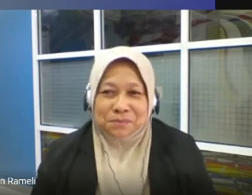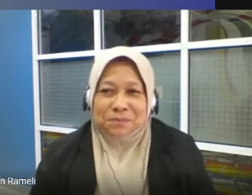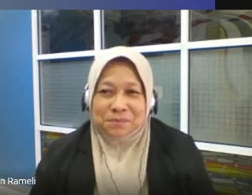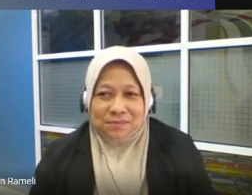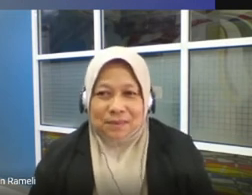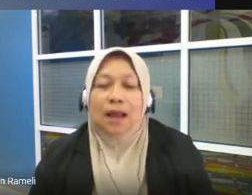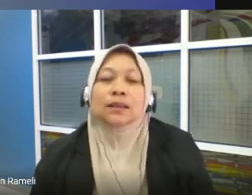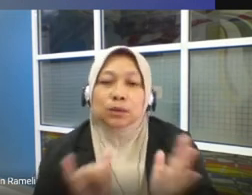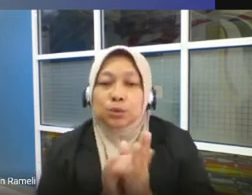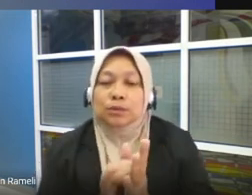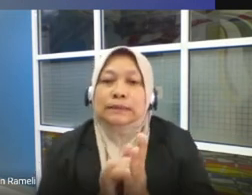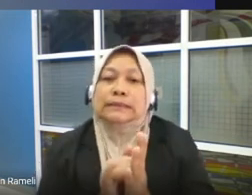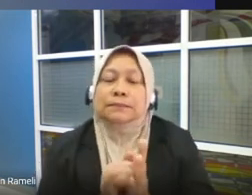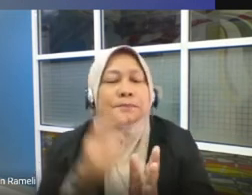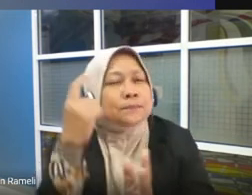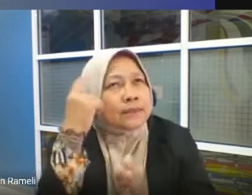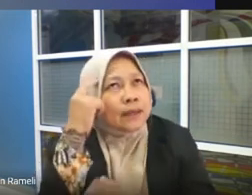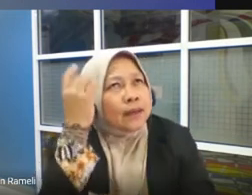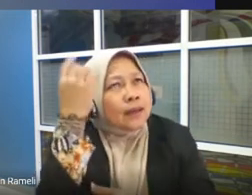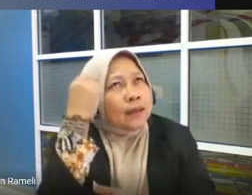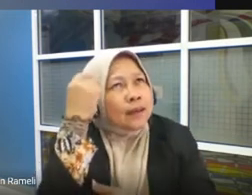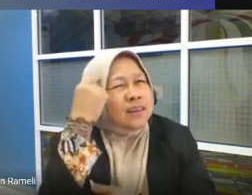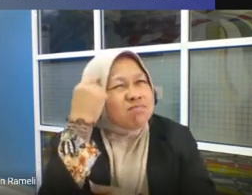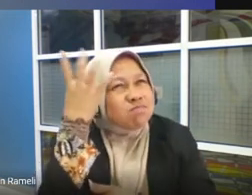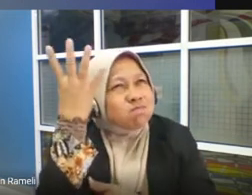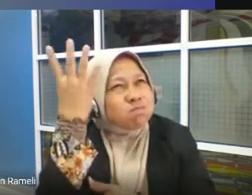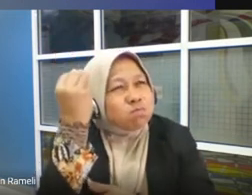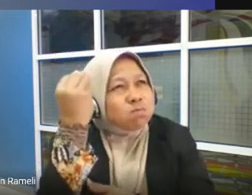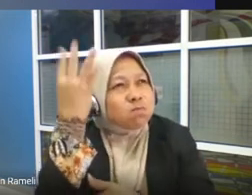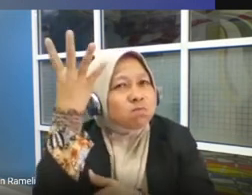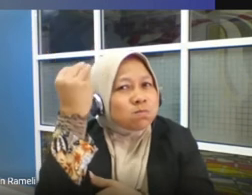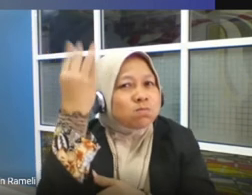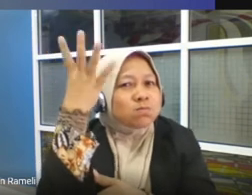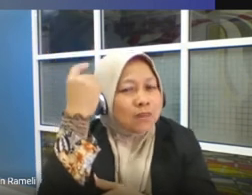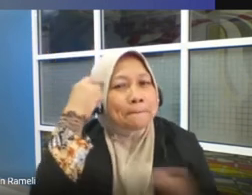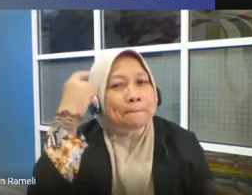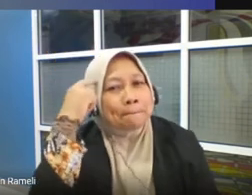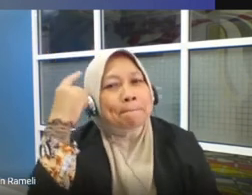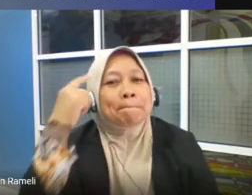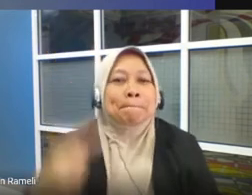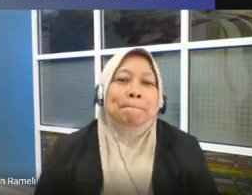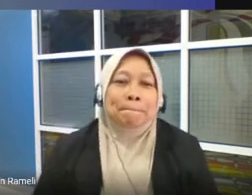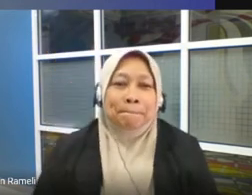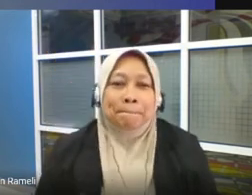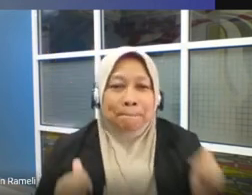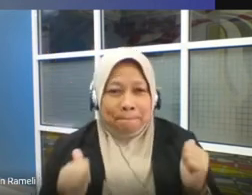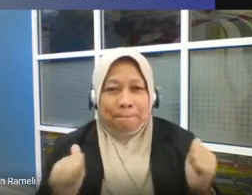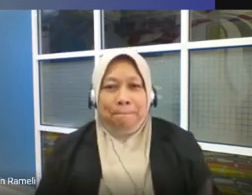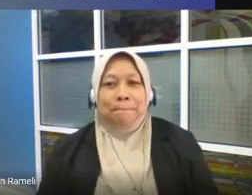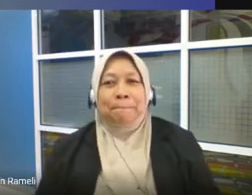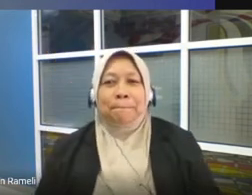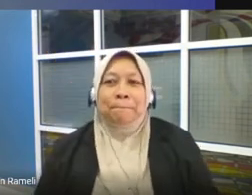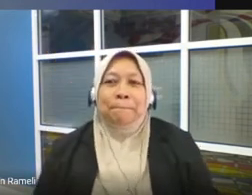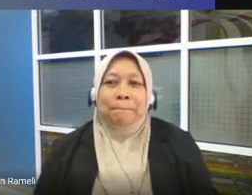itu sebab apa kadang-kadang tengah berfikir. Betul lah dia kurang yakin sebab dia tengah berfikir kan. Okay. Right. Okay.